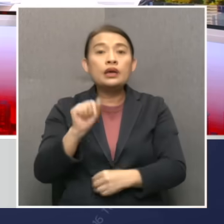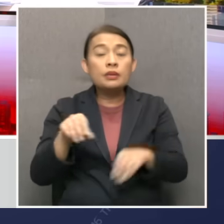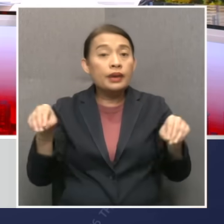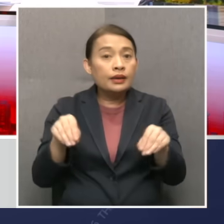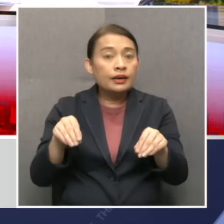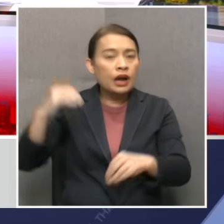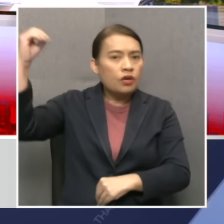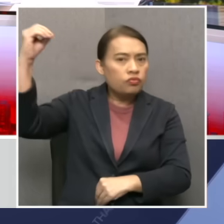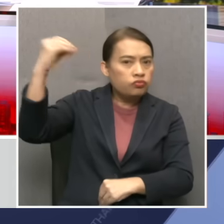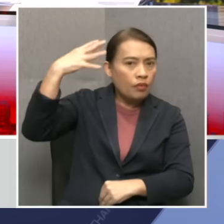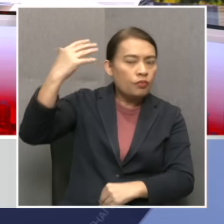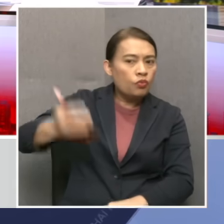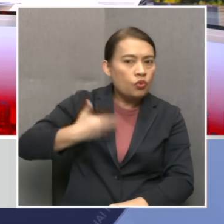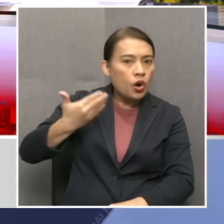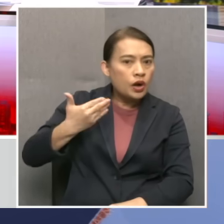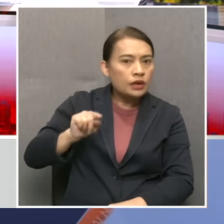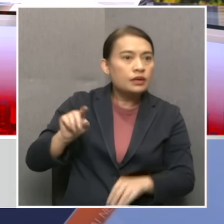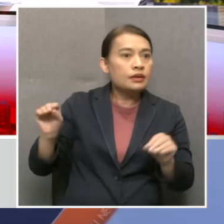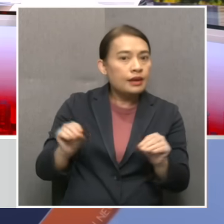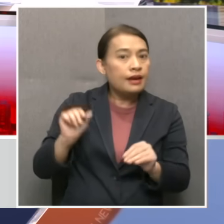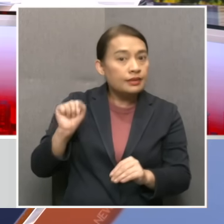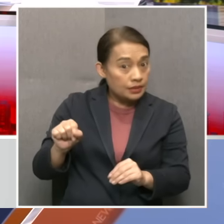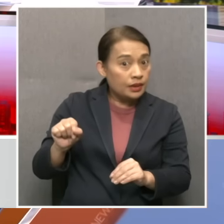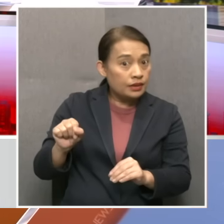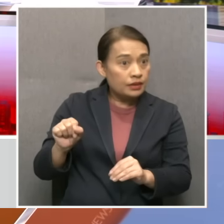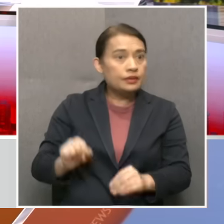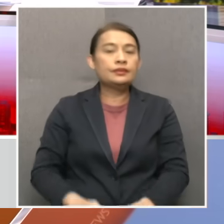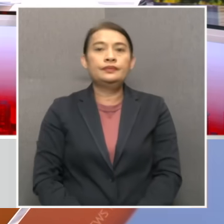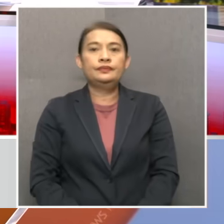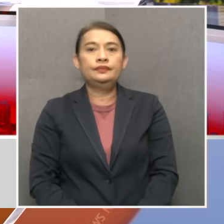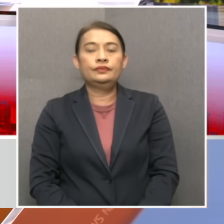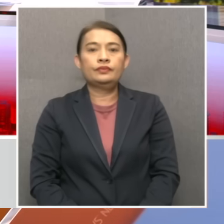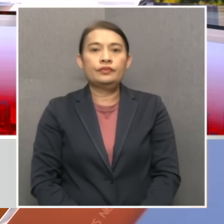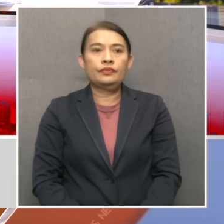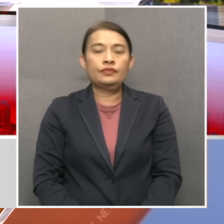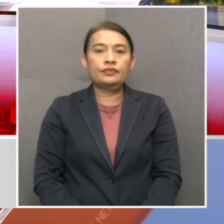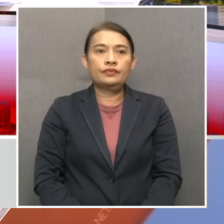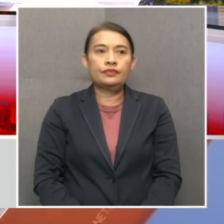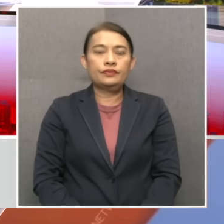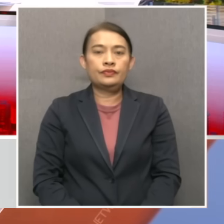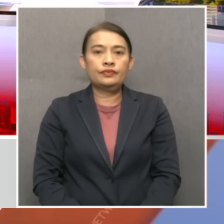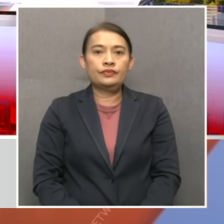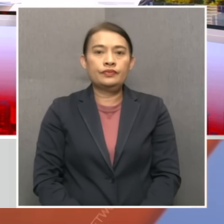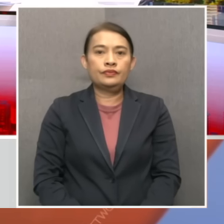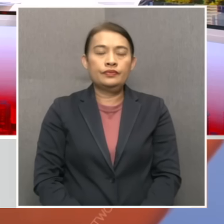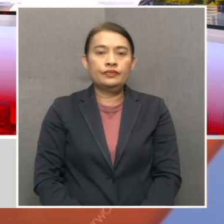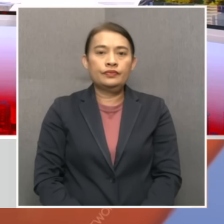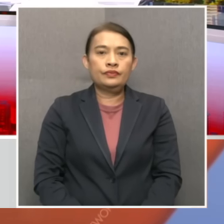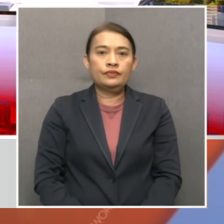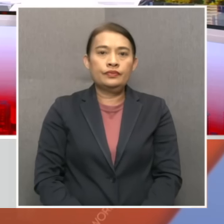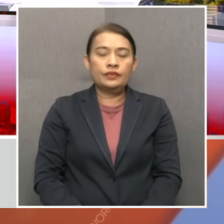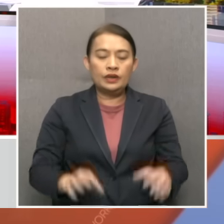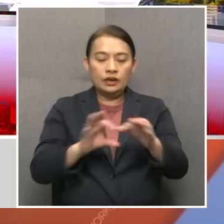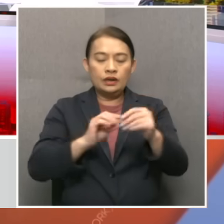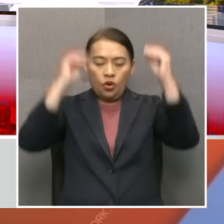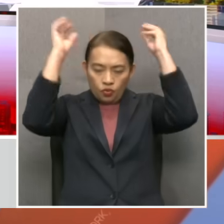รือเปล่าคะ ครับคือถ้าพูดถึงเป็นร่องฝนนะครับที่มาเนี่ยนะครับก็น่าจะเป็นร่องสุดท้